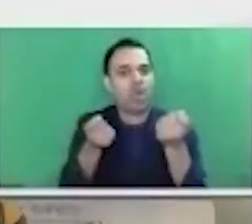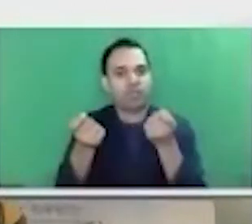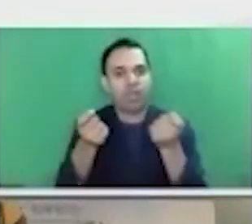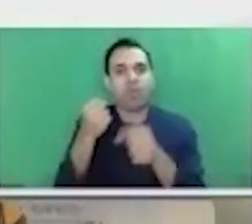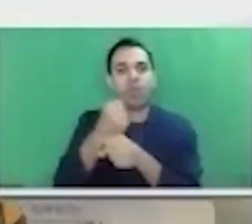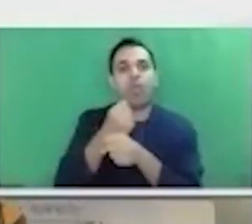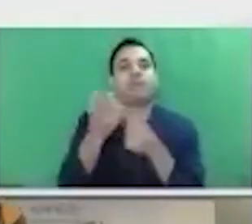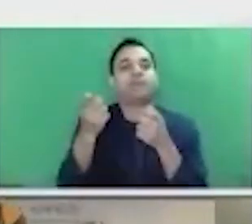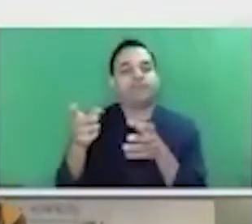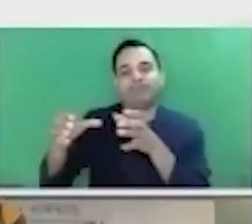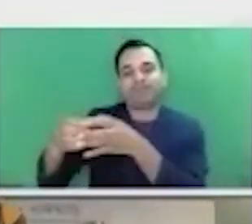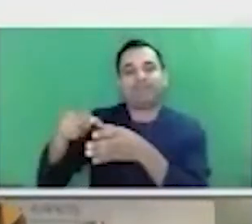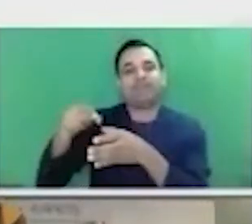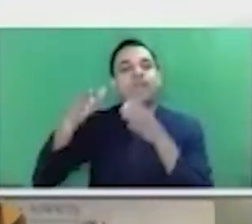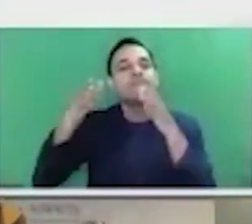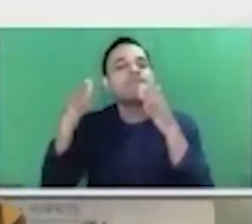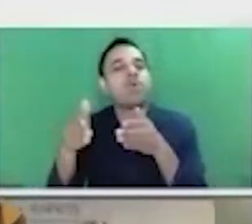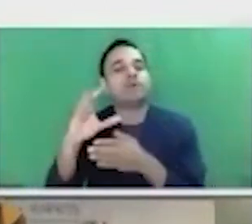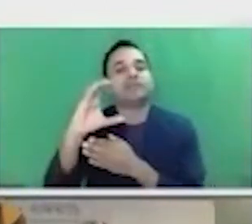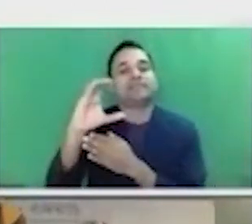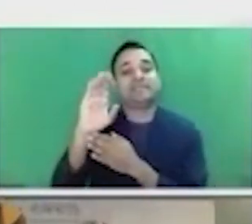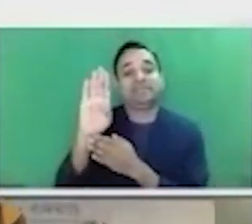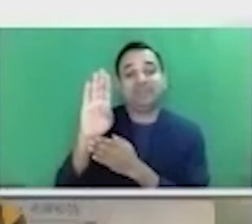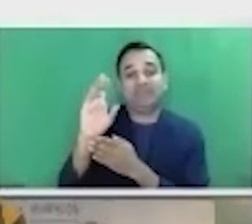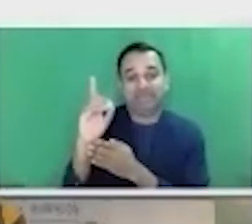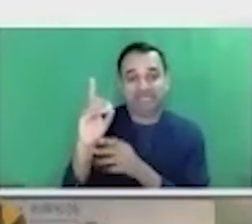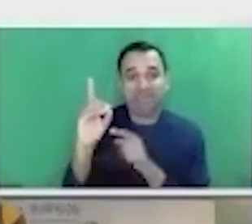تتحدث في مجال التنوع البيئي والحيوي